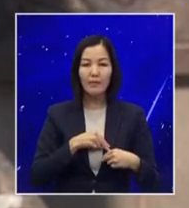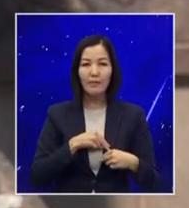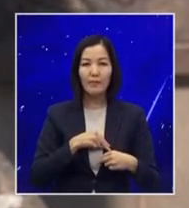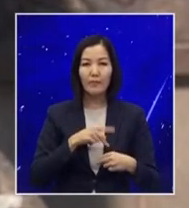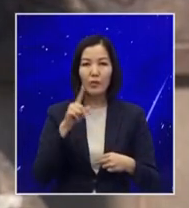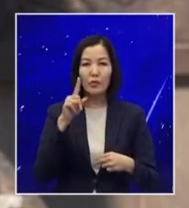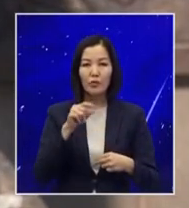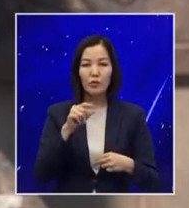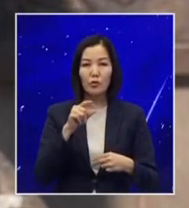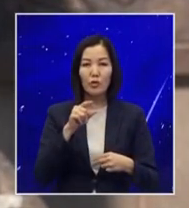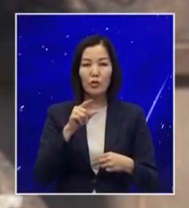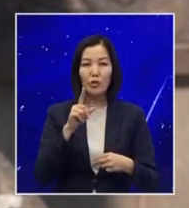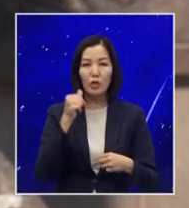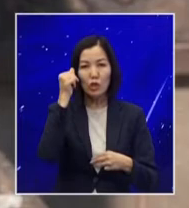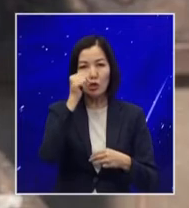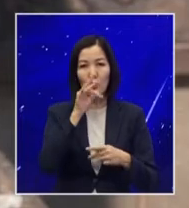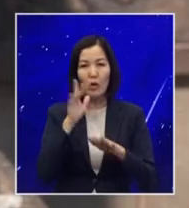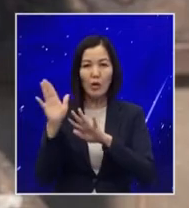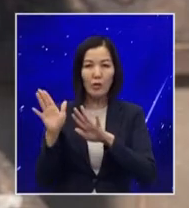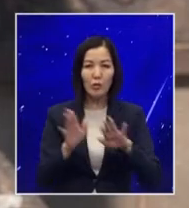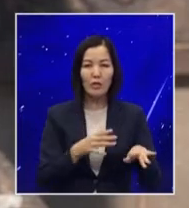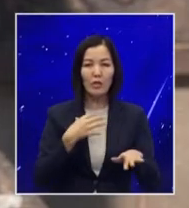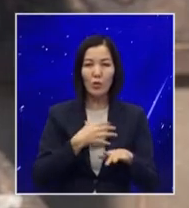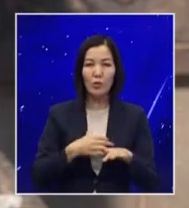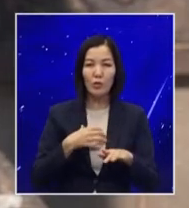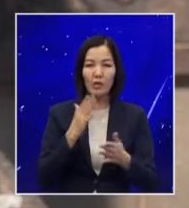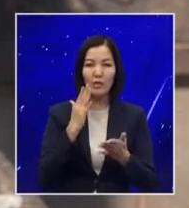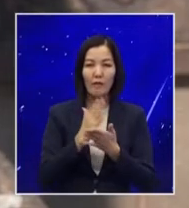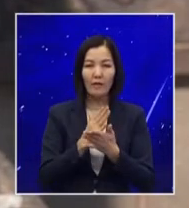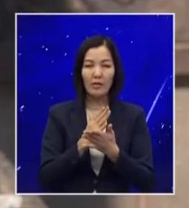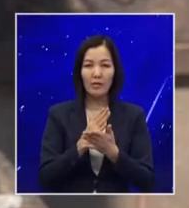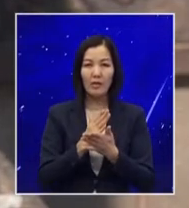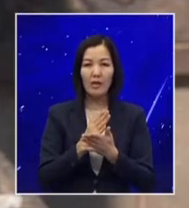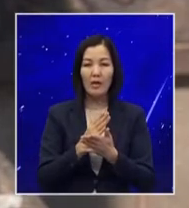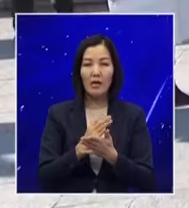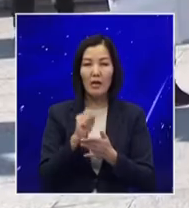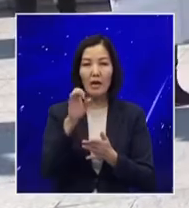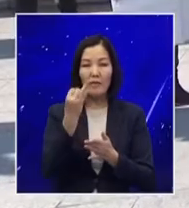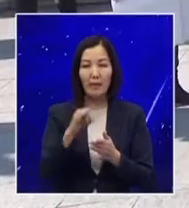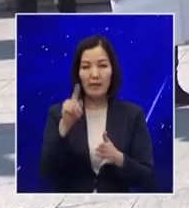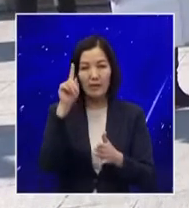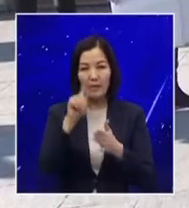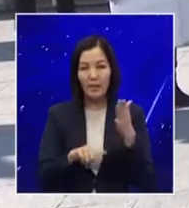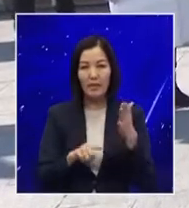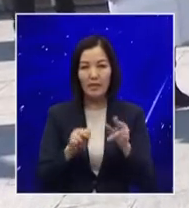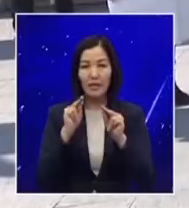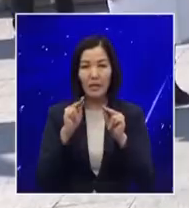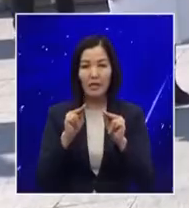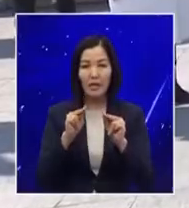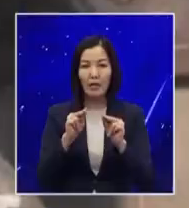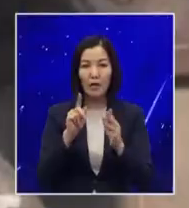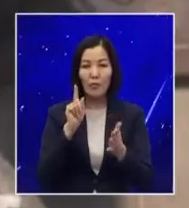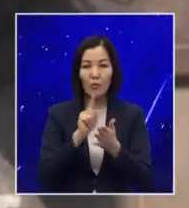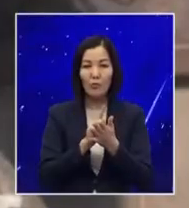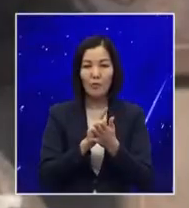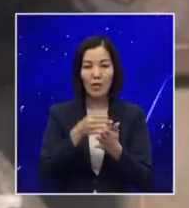астам уақыт өтсе де өзектілігін жоғалтқан емес. Абай аманатына адал болуымыз керек. Жауапты